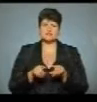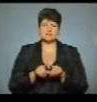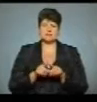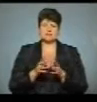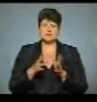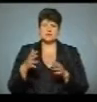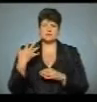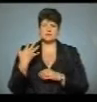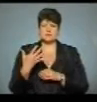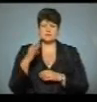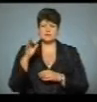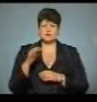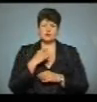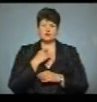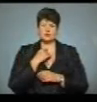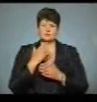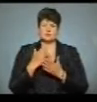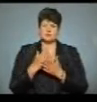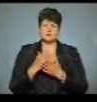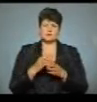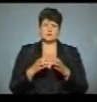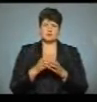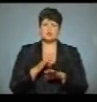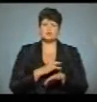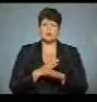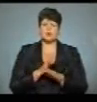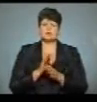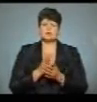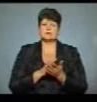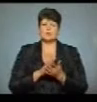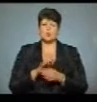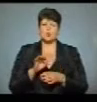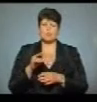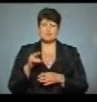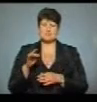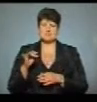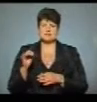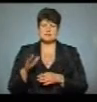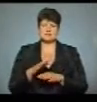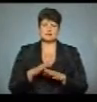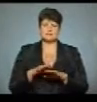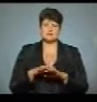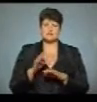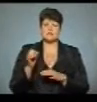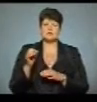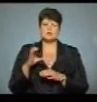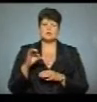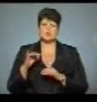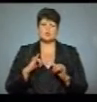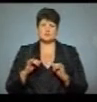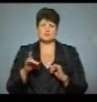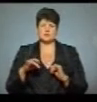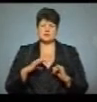Більше 5% голосів набрали партії «Слуга народу», «Опозиційна платформа за життя», «Європейська солідарність»,